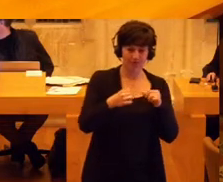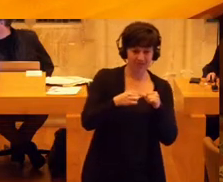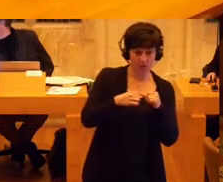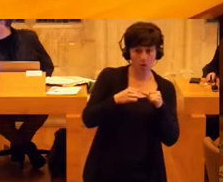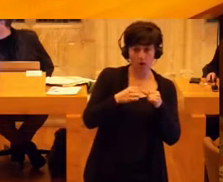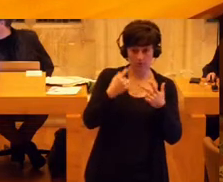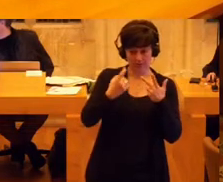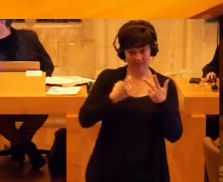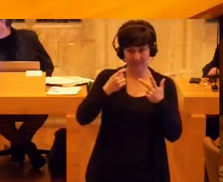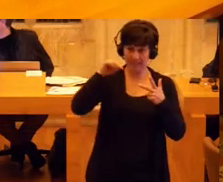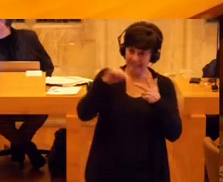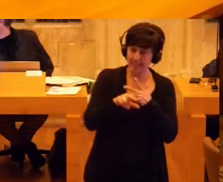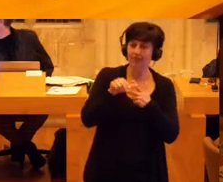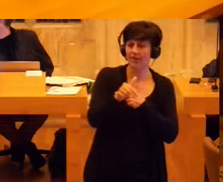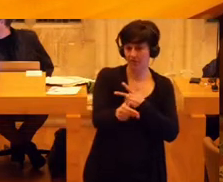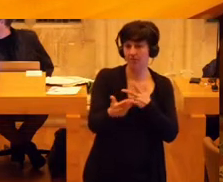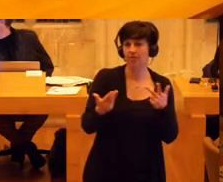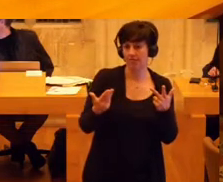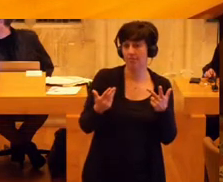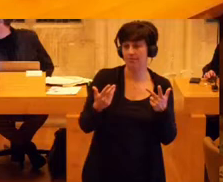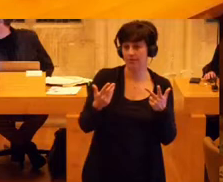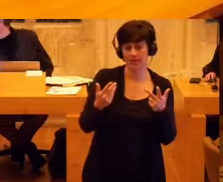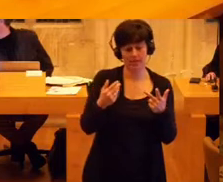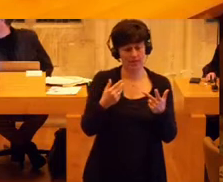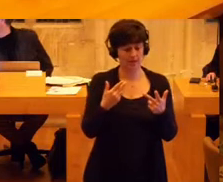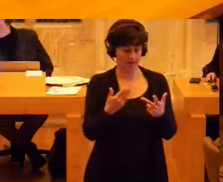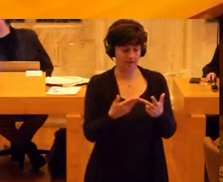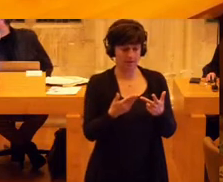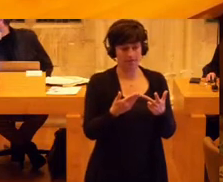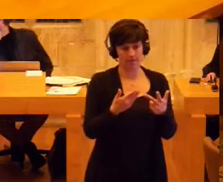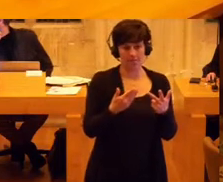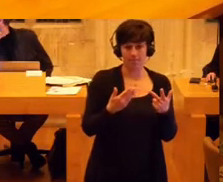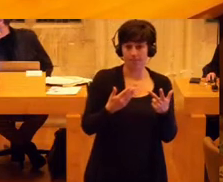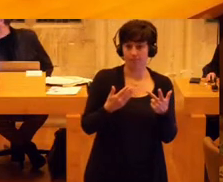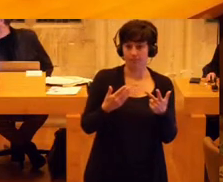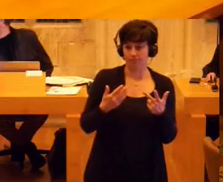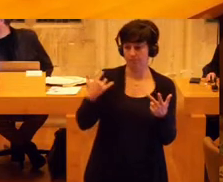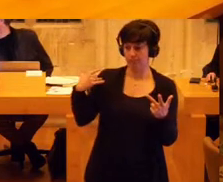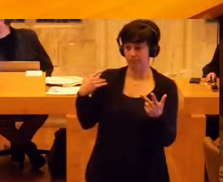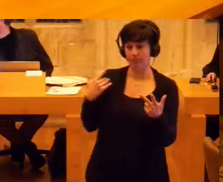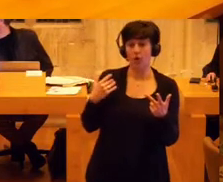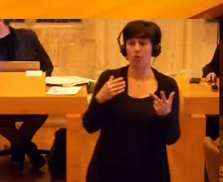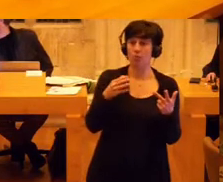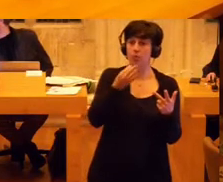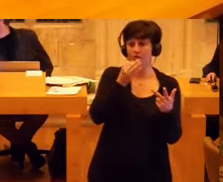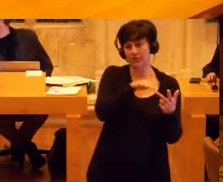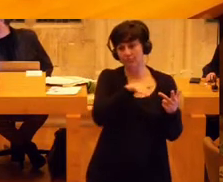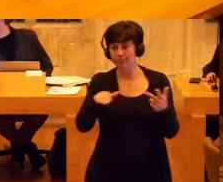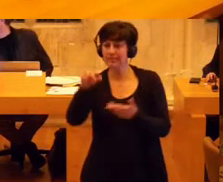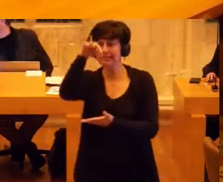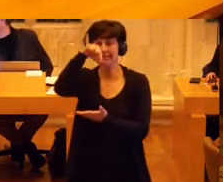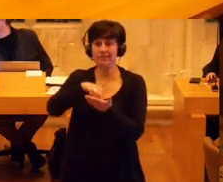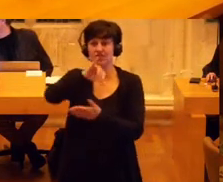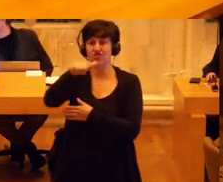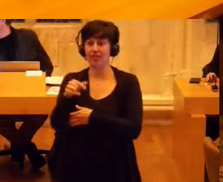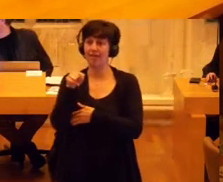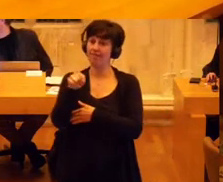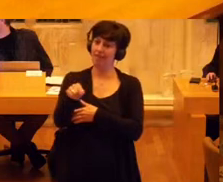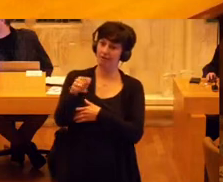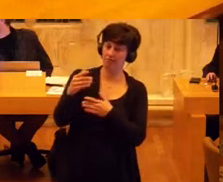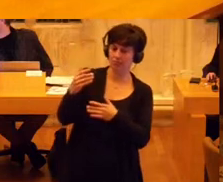à plus long terme, ce qui pourra aussi nous permettre de revisiter les réflexions qu'on avait sur le site Jacquard. En termes de